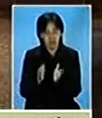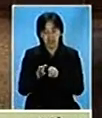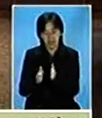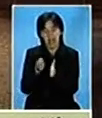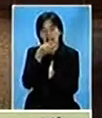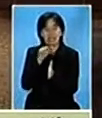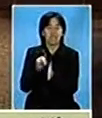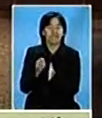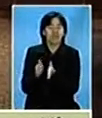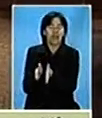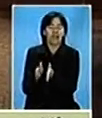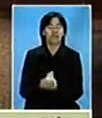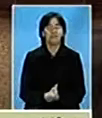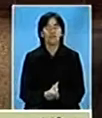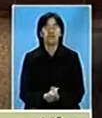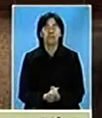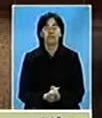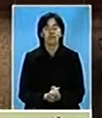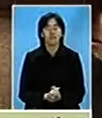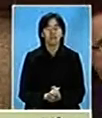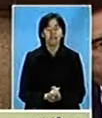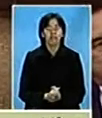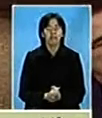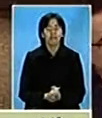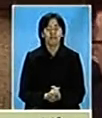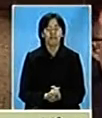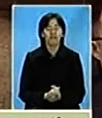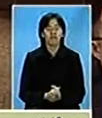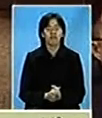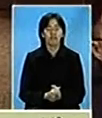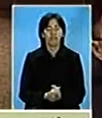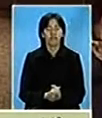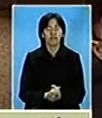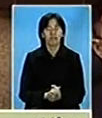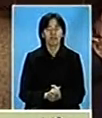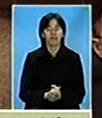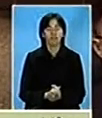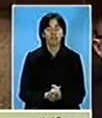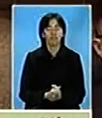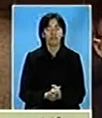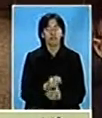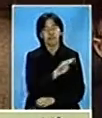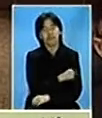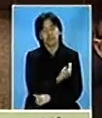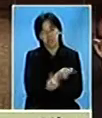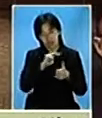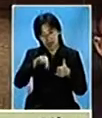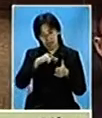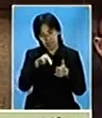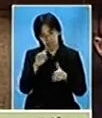ยเฉพาะนะครับนอกจากนั้นแล้วเนี่ยจะมองเห็นว่าสำหรับการรักษา